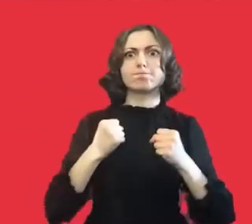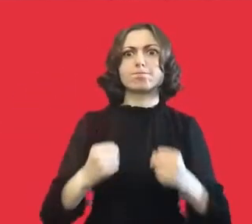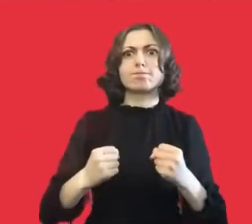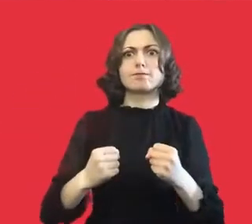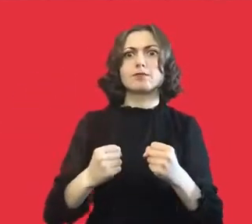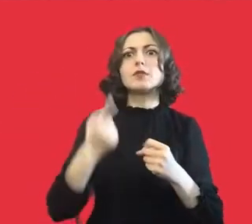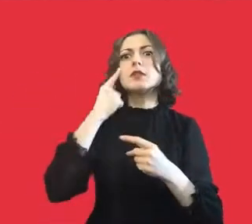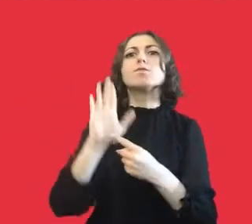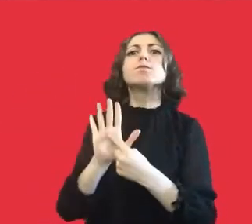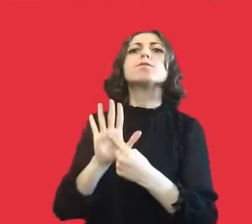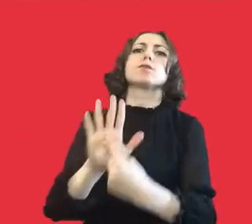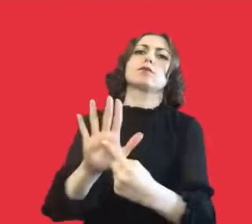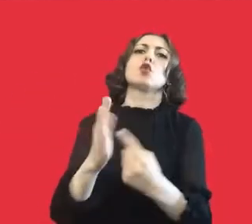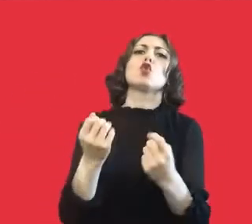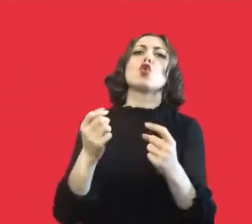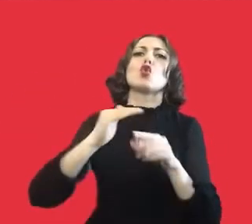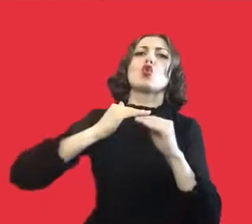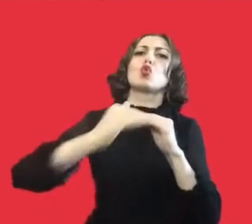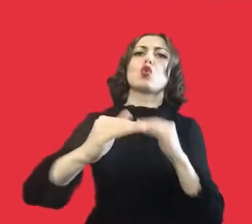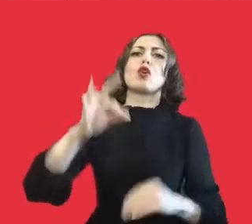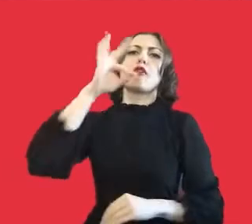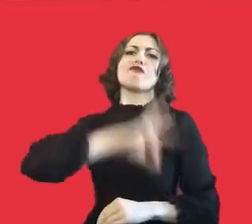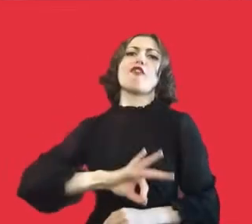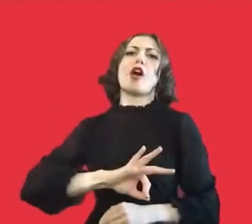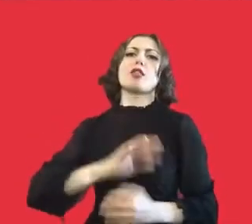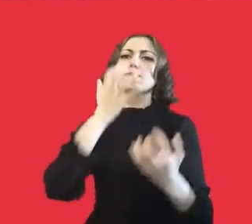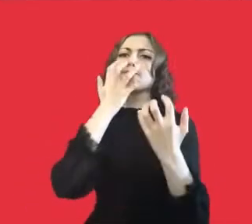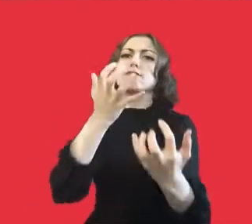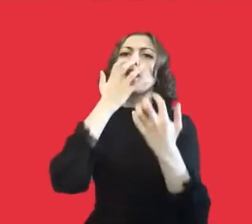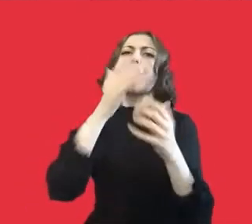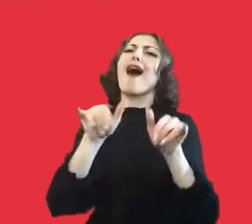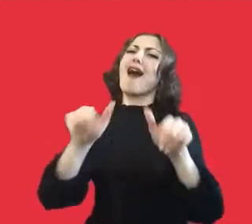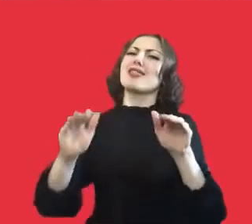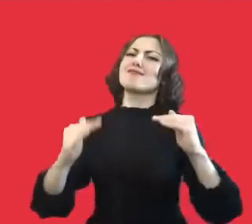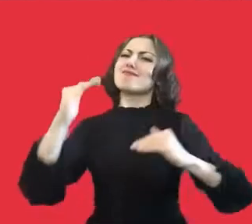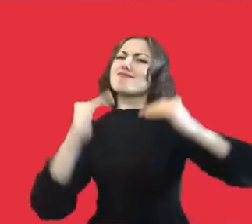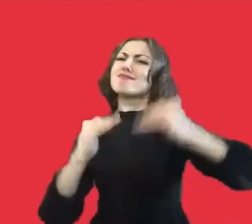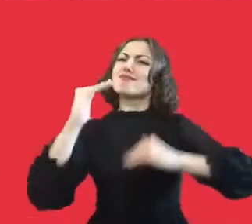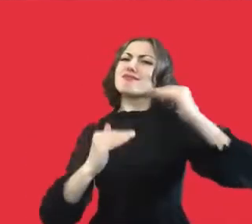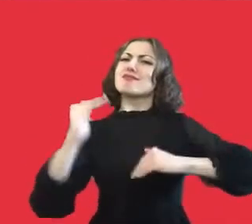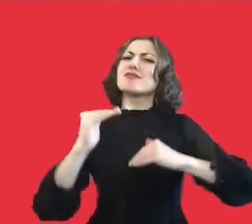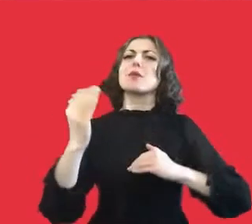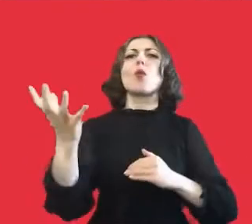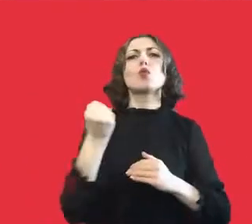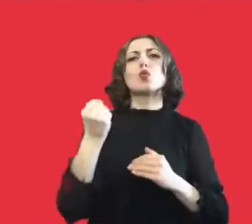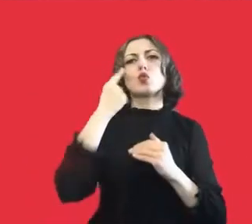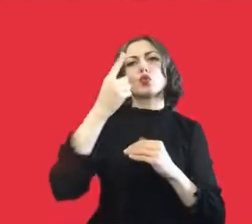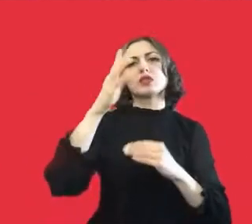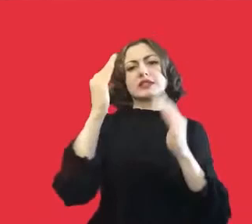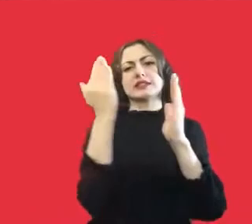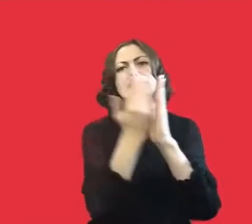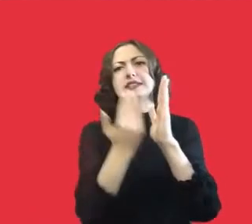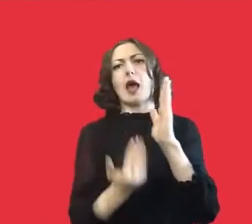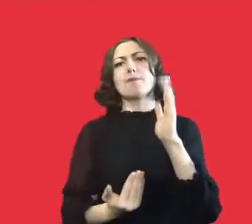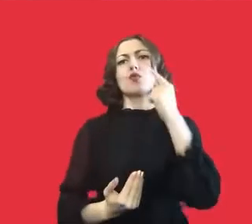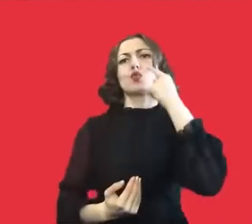sergileyebilecekleri ve toplumsal faydayı ve çıktıyı da gene aynı oranda alabilecekleri bir sistem olduğunu görüyoruz. Dolayısıyla